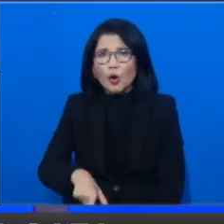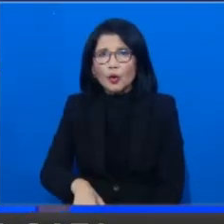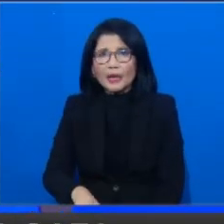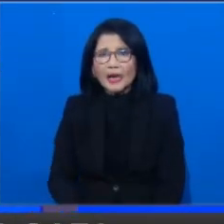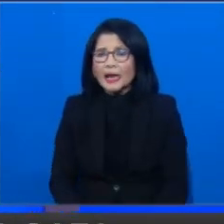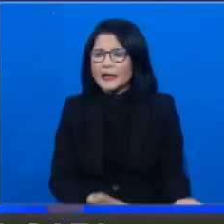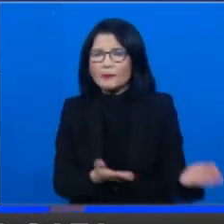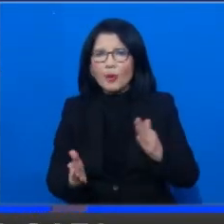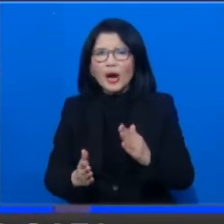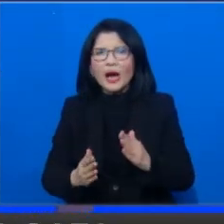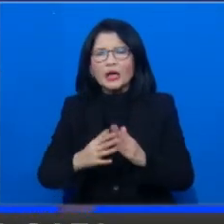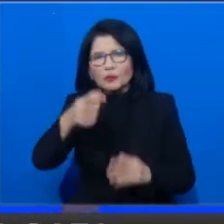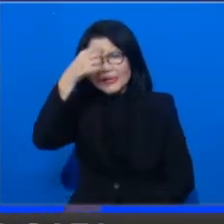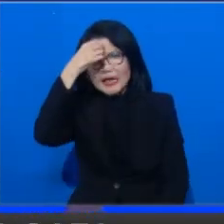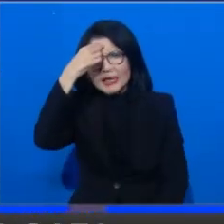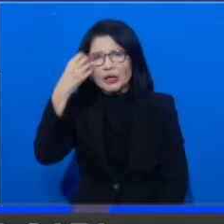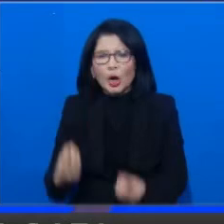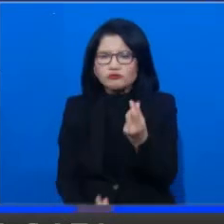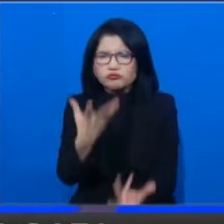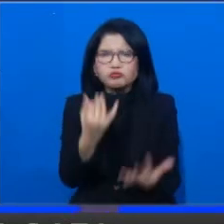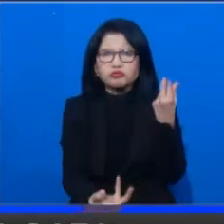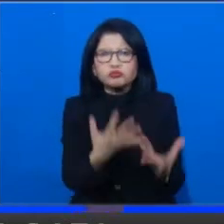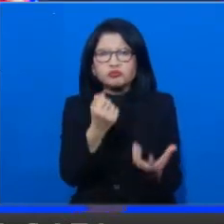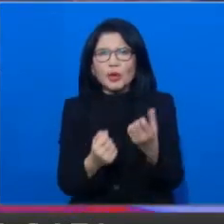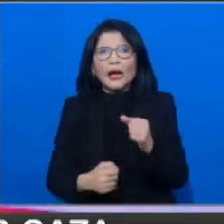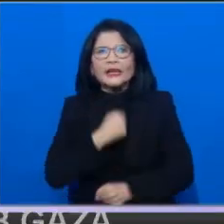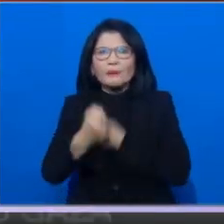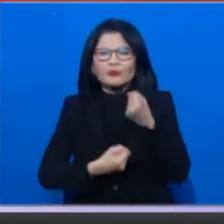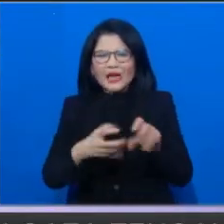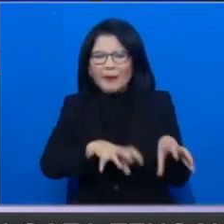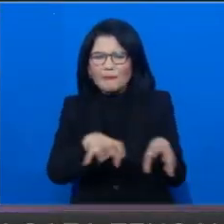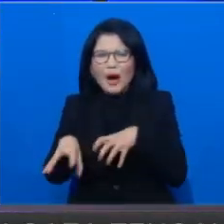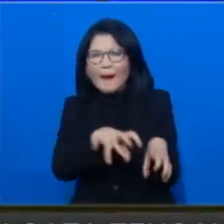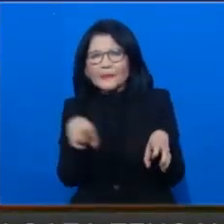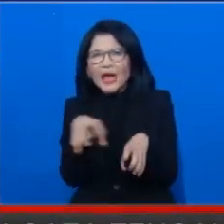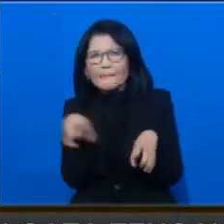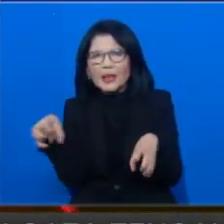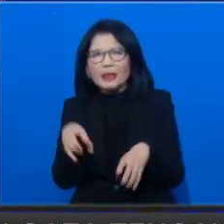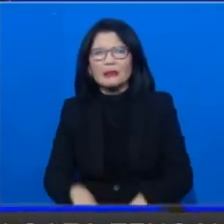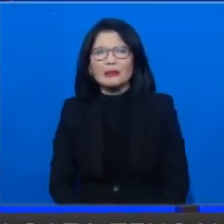ke rumah sakit karena pingsan saat berupaya menyelamatkan barang miliknya.